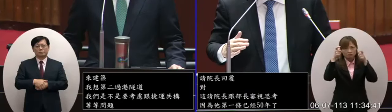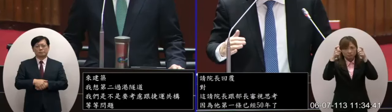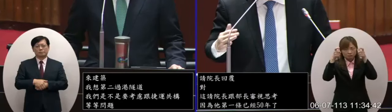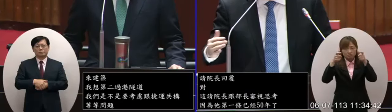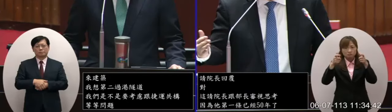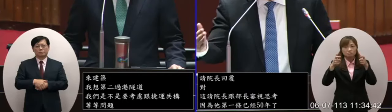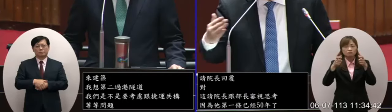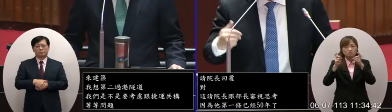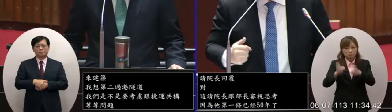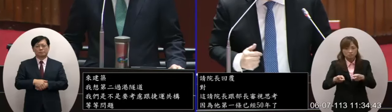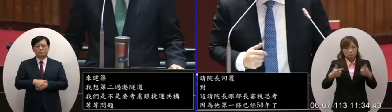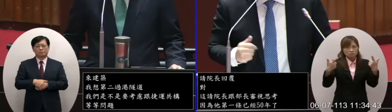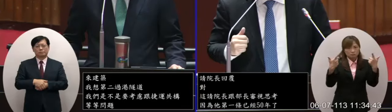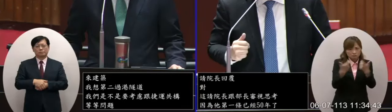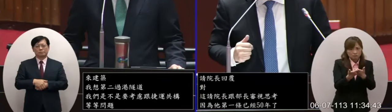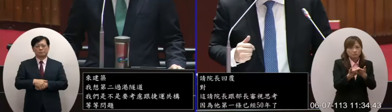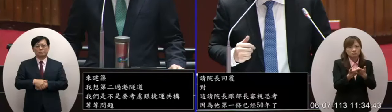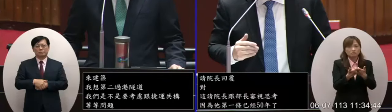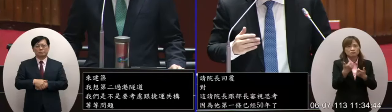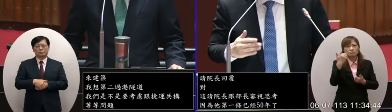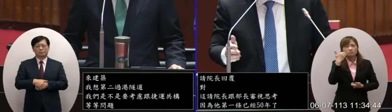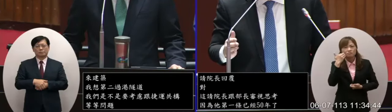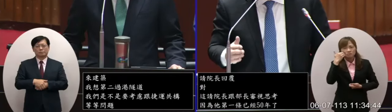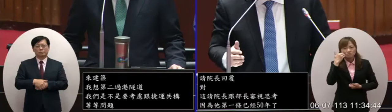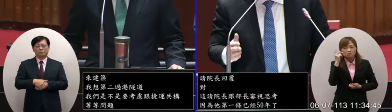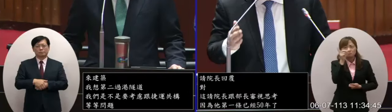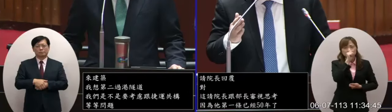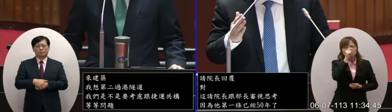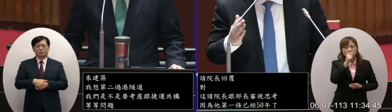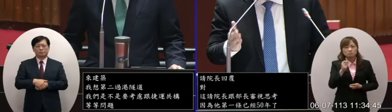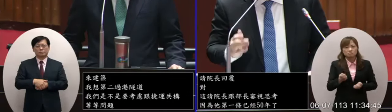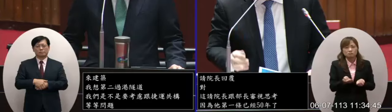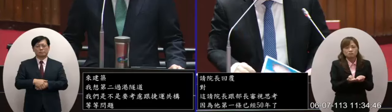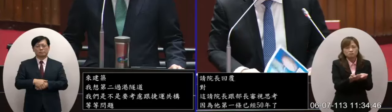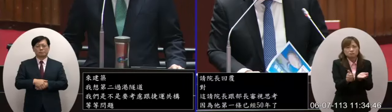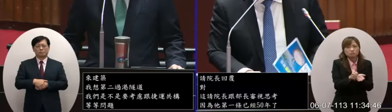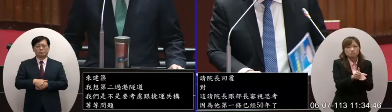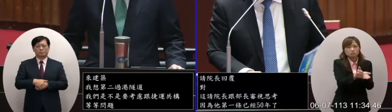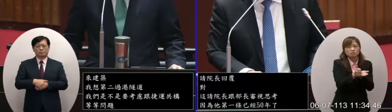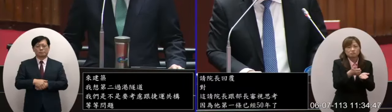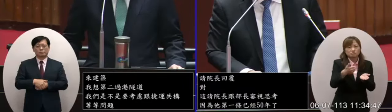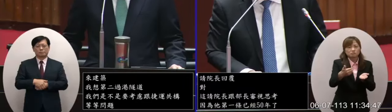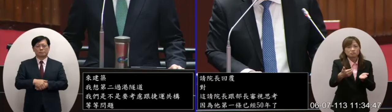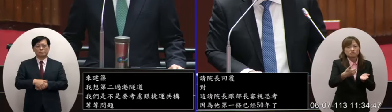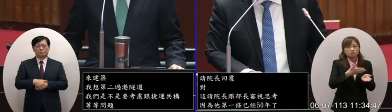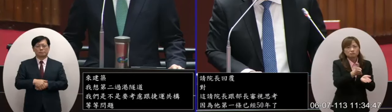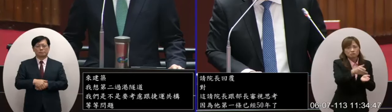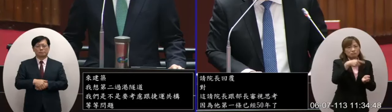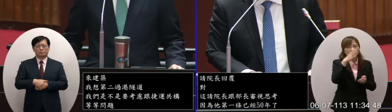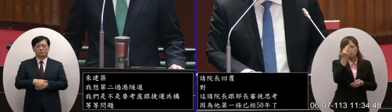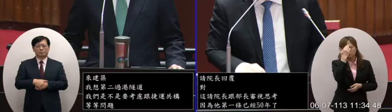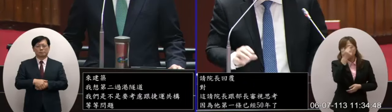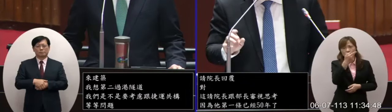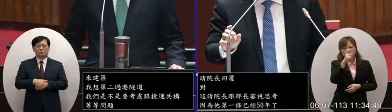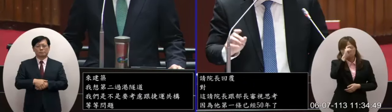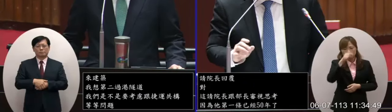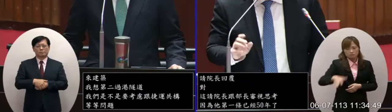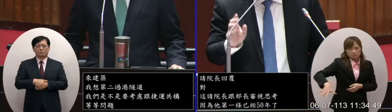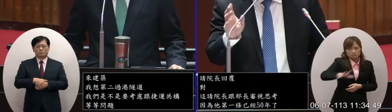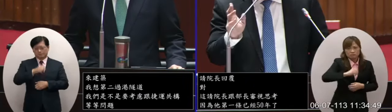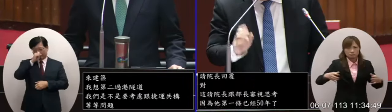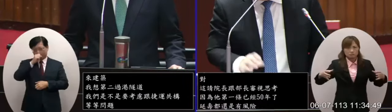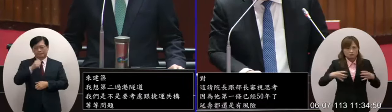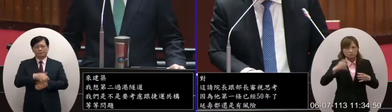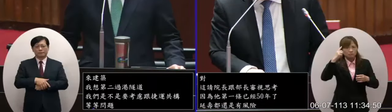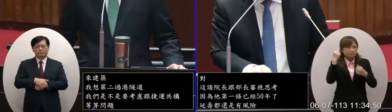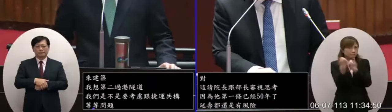够要不然每次要坐渡轮经过，其实相当麻烦了。我们还是希望这块。院长跟部长能够整体来思考了哈。 好的，